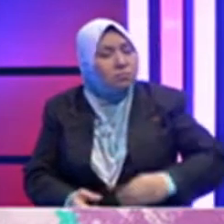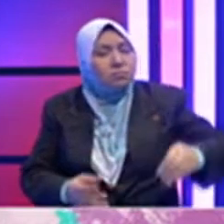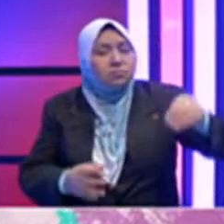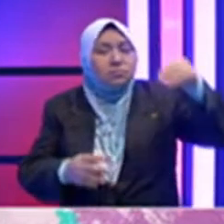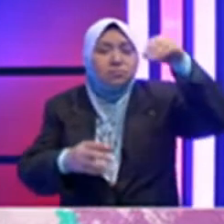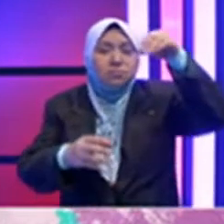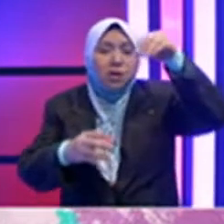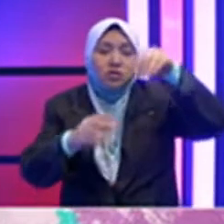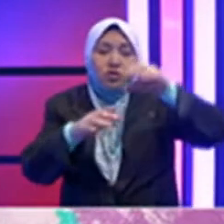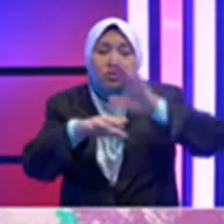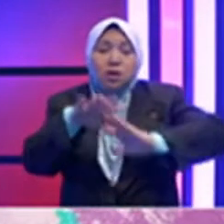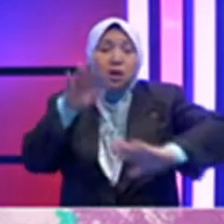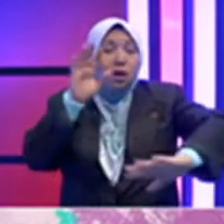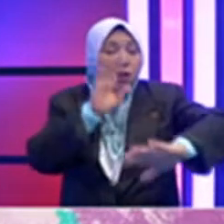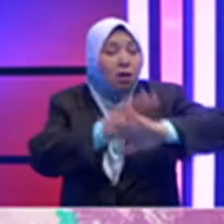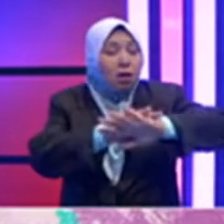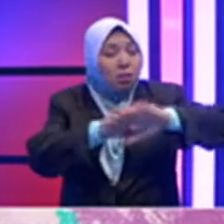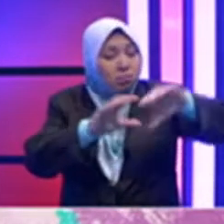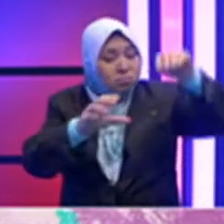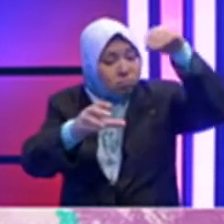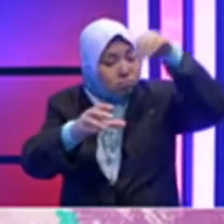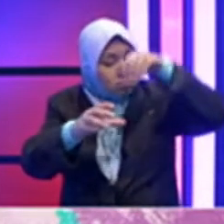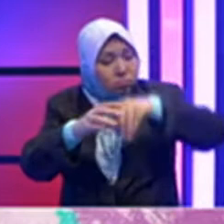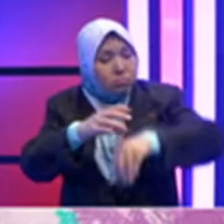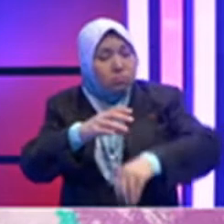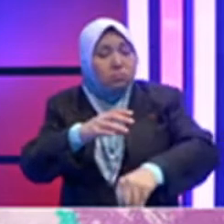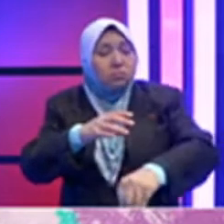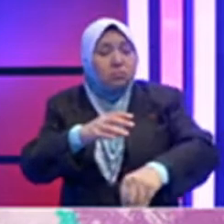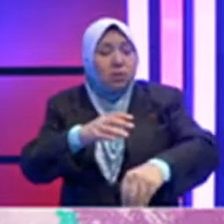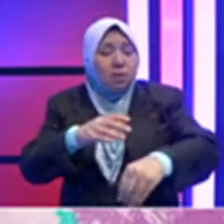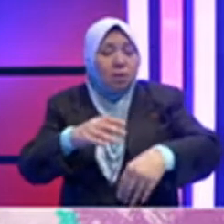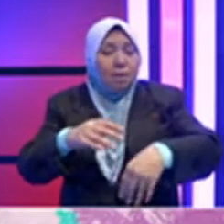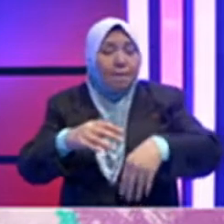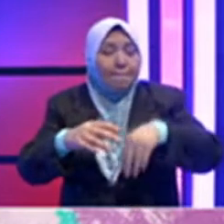وأدخل يدك في جيبك